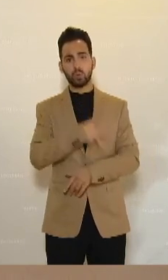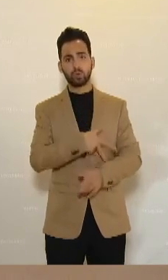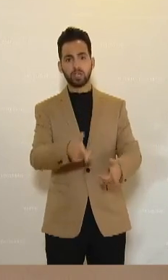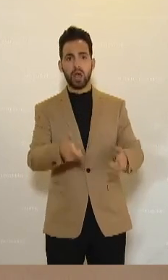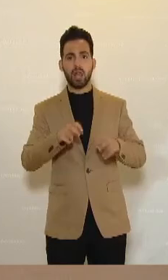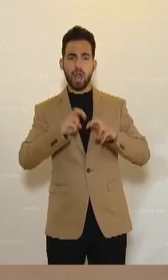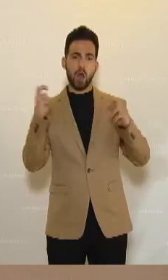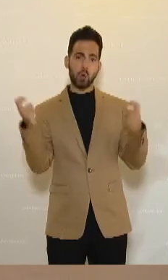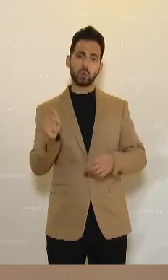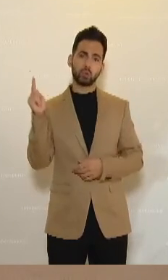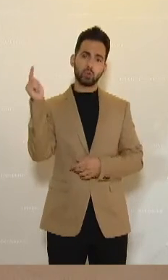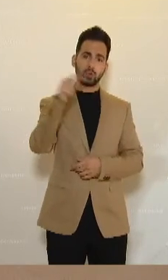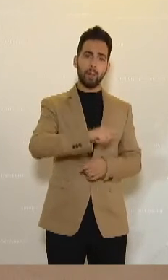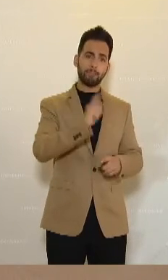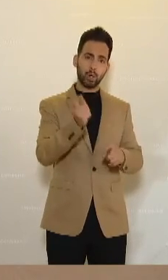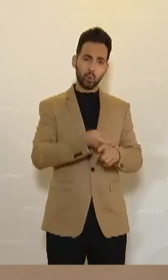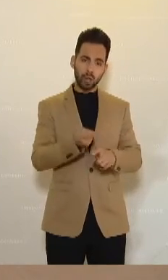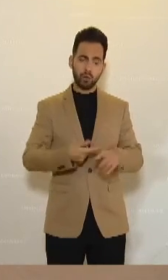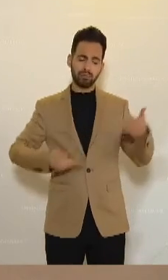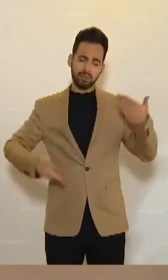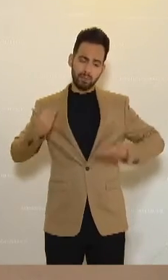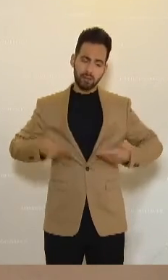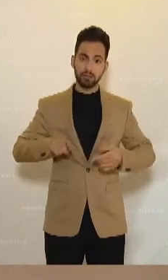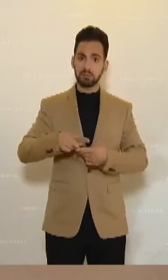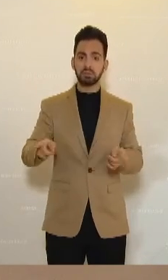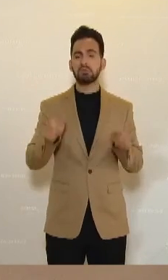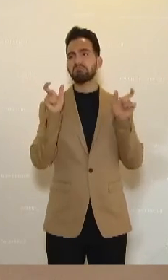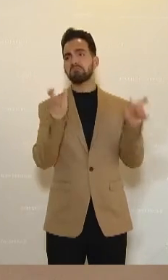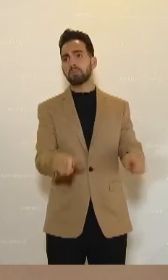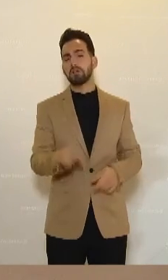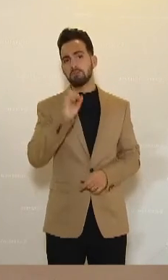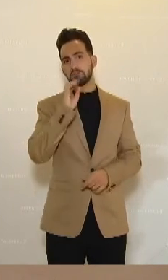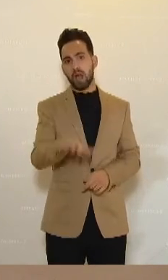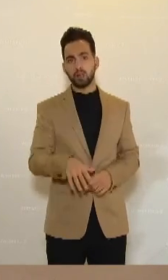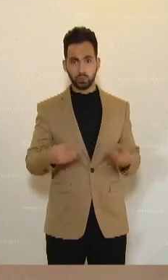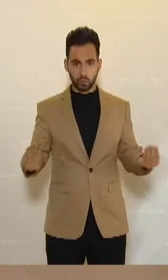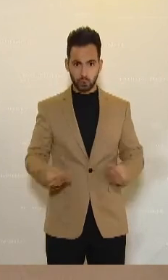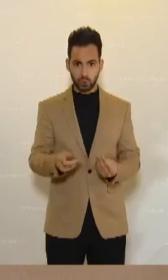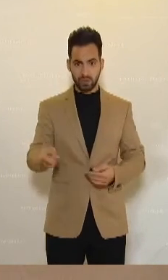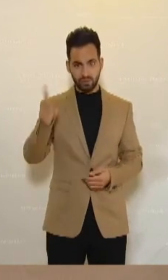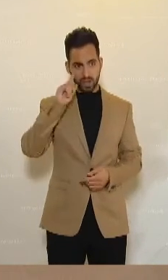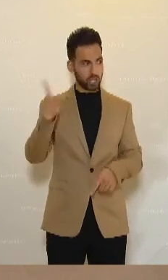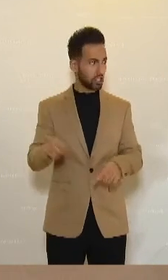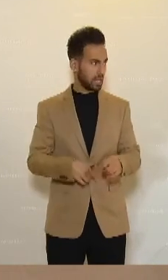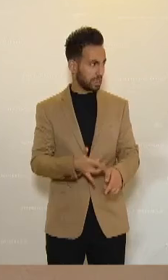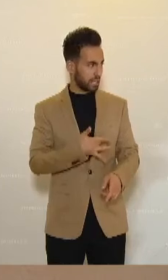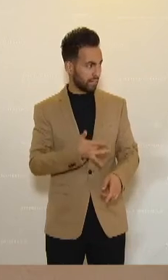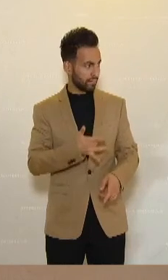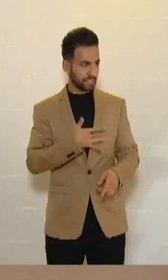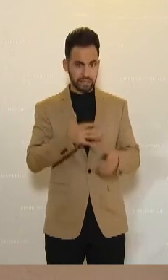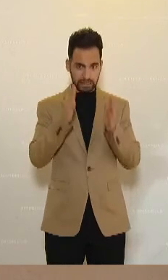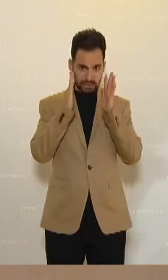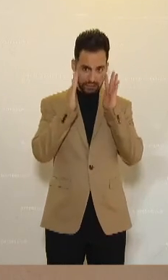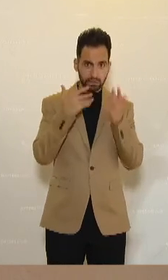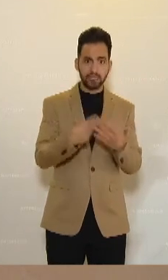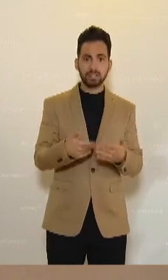gehört begutachtet, er gehört ordentlich debattiert. Das wollen Sie nicht und das wollen Sie deshalb nicht, weil Ihnen das schlechte Gewissen bei den Augen herausschaut. Das